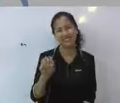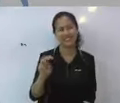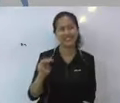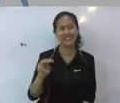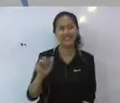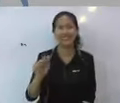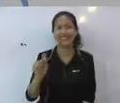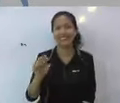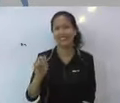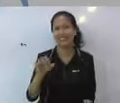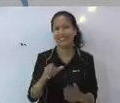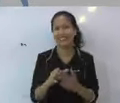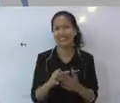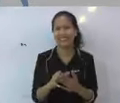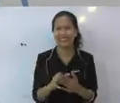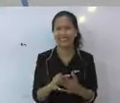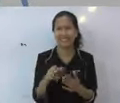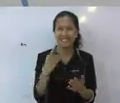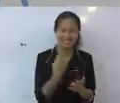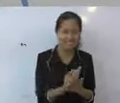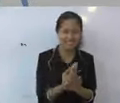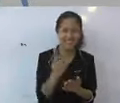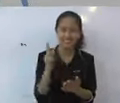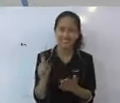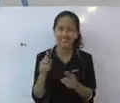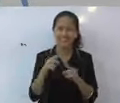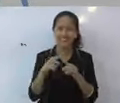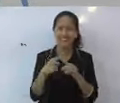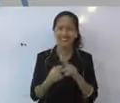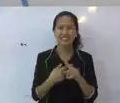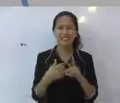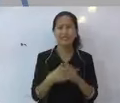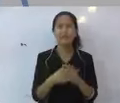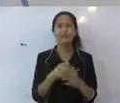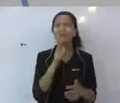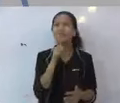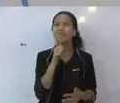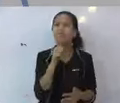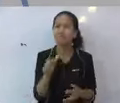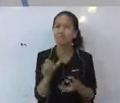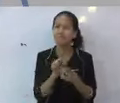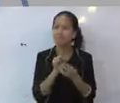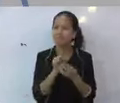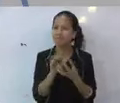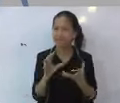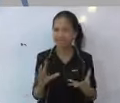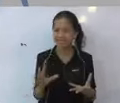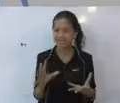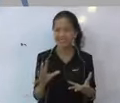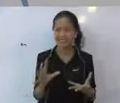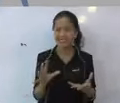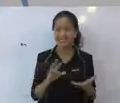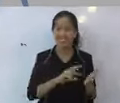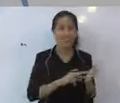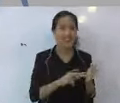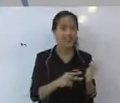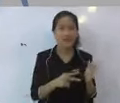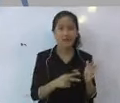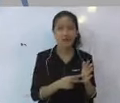Hindi nasisira, nagulat ako. Yun yung ano natin, yun yung mga dapat natin makita. So, ibig sabihin, unlike na kapag